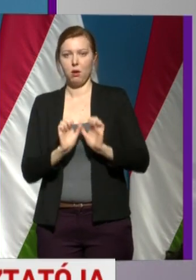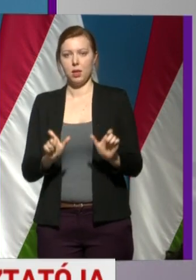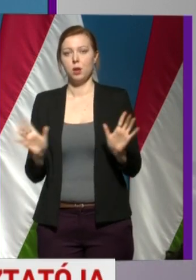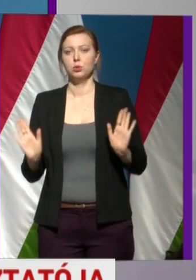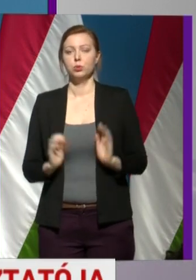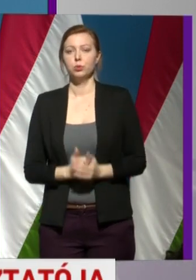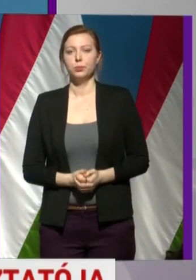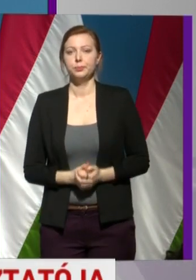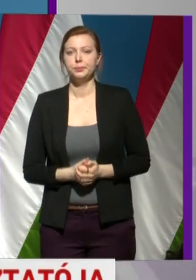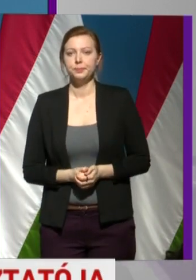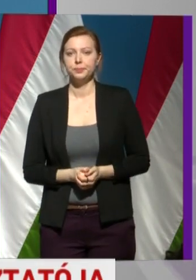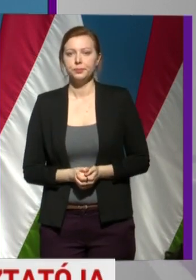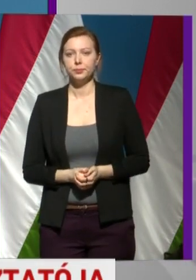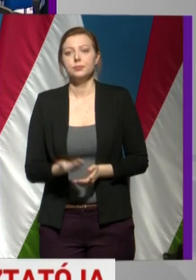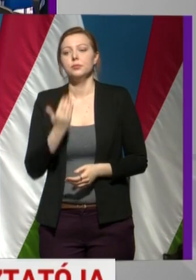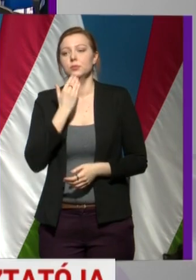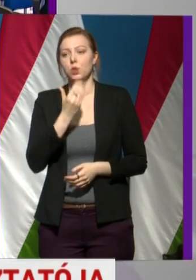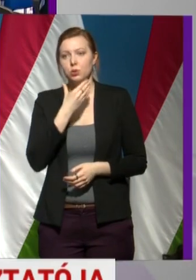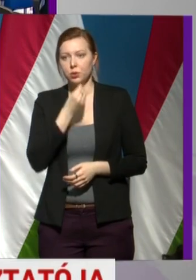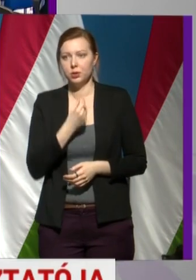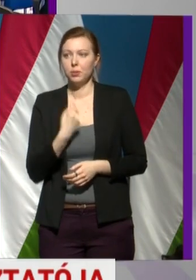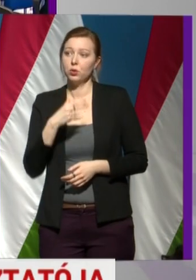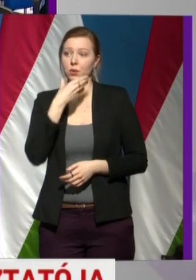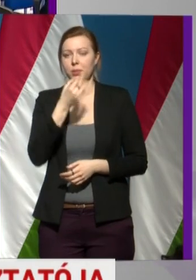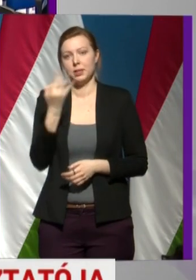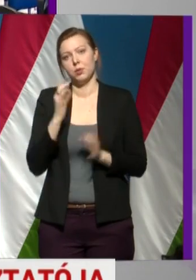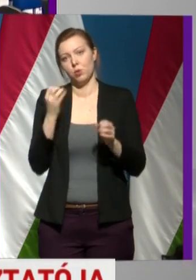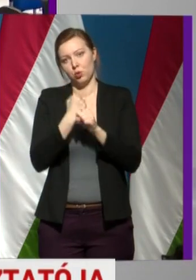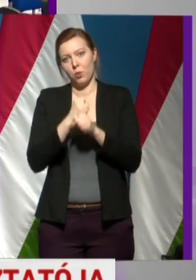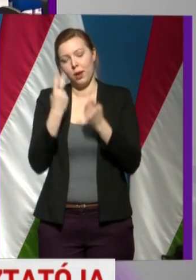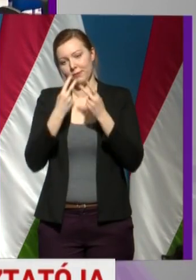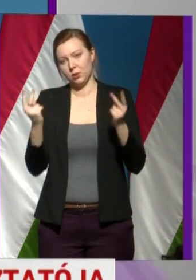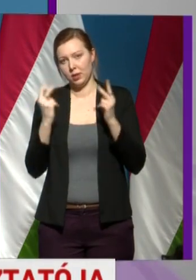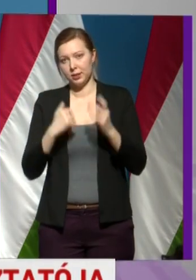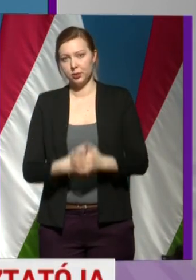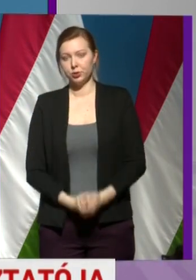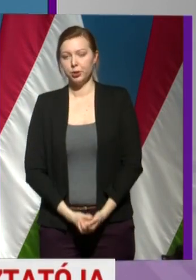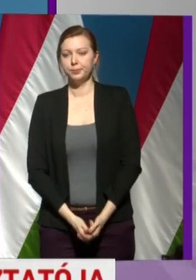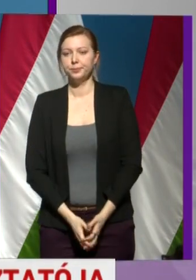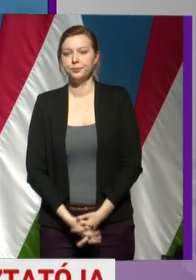Köszönjük szépen, további szép napot, jó munkát, viszontlátásra!